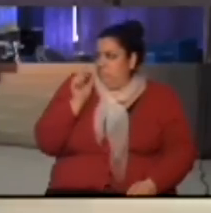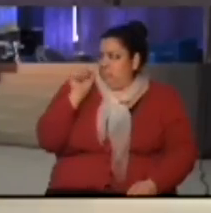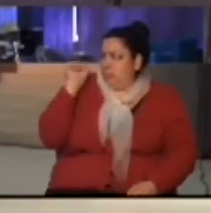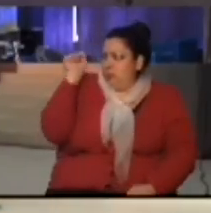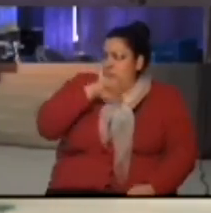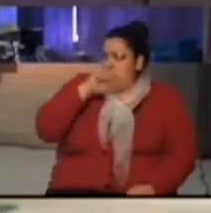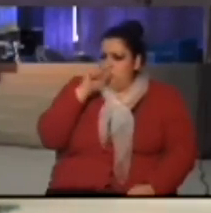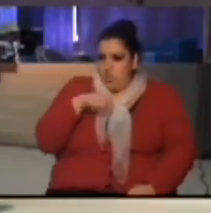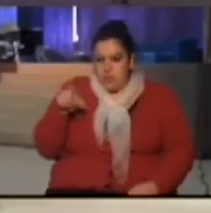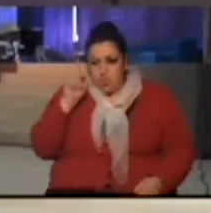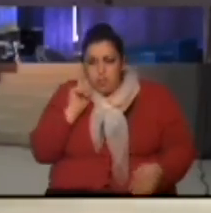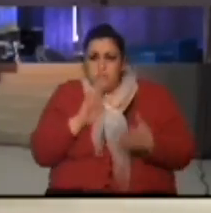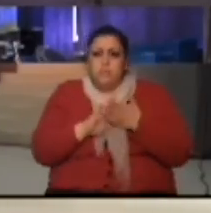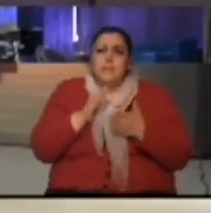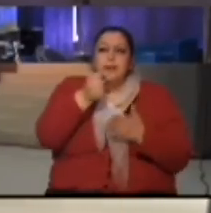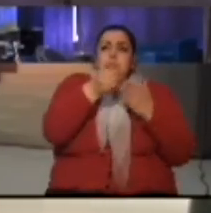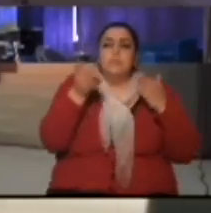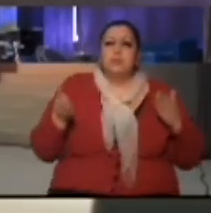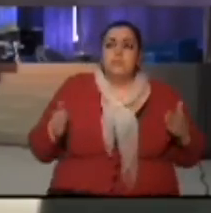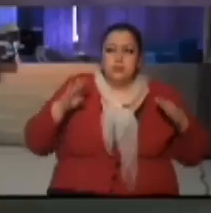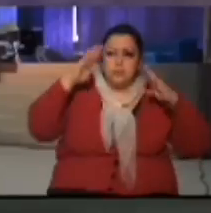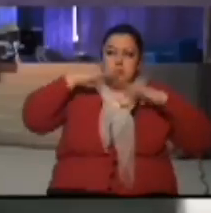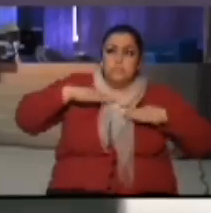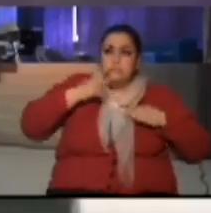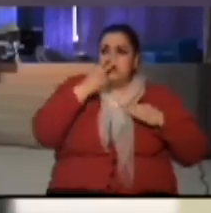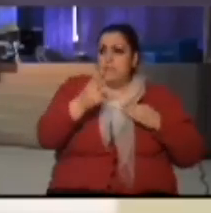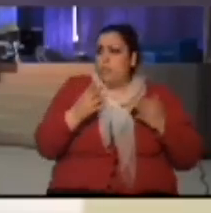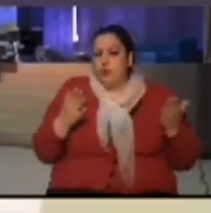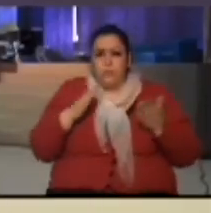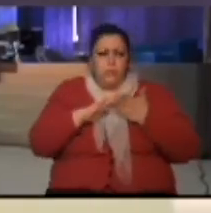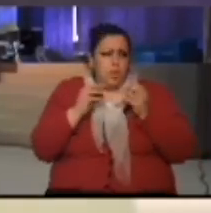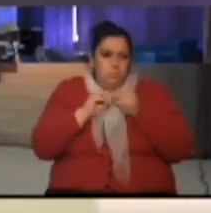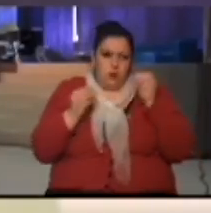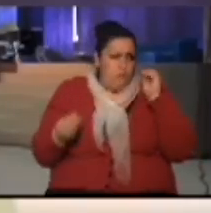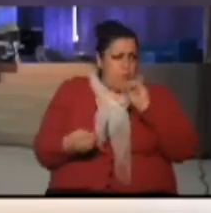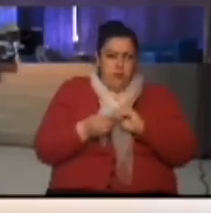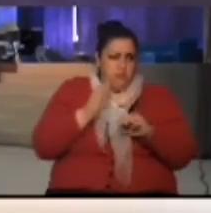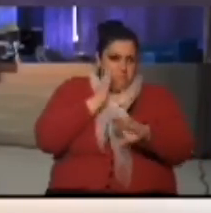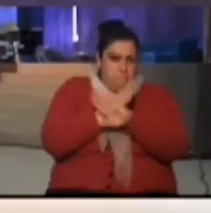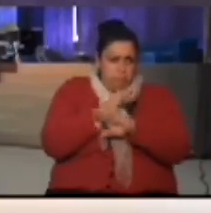ունեն, իրանք դուրս են գալիս այն պաշարներից, այն իրողությունից, որը այդ պահին կար,